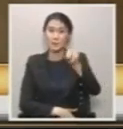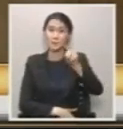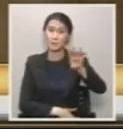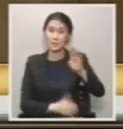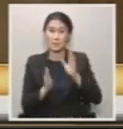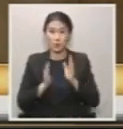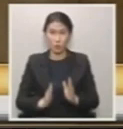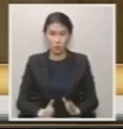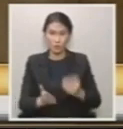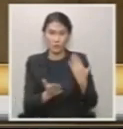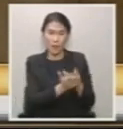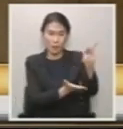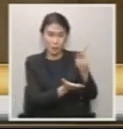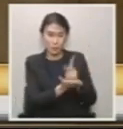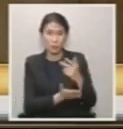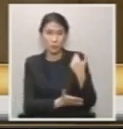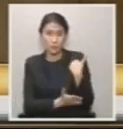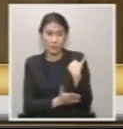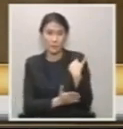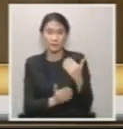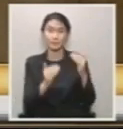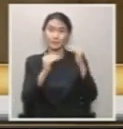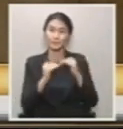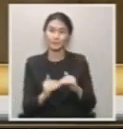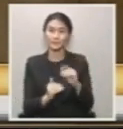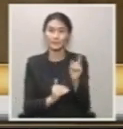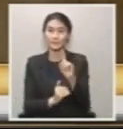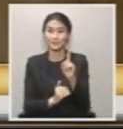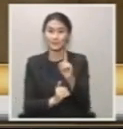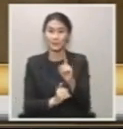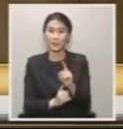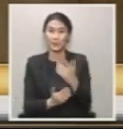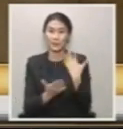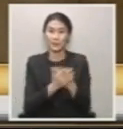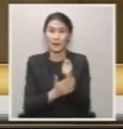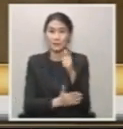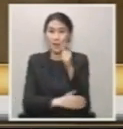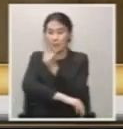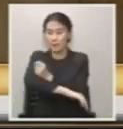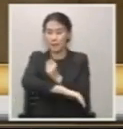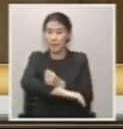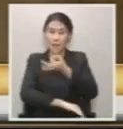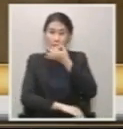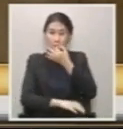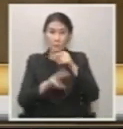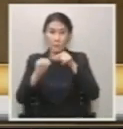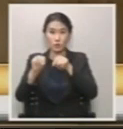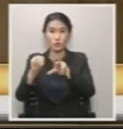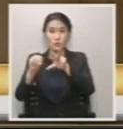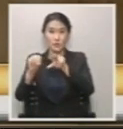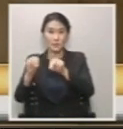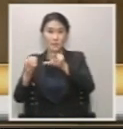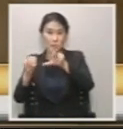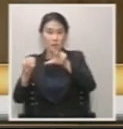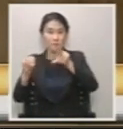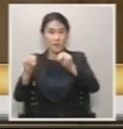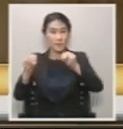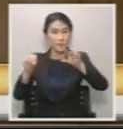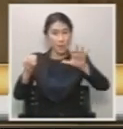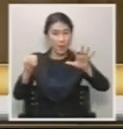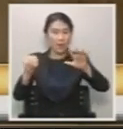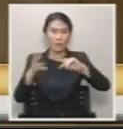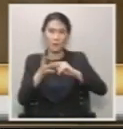198,934 ท่านนะครับประการต่อมาก็คือการจ้างงานตามมาตรา